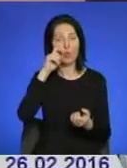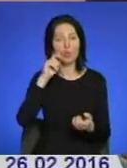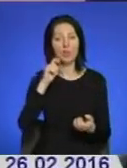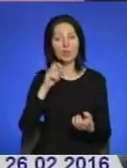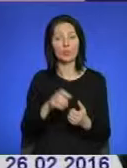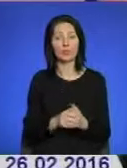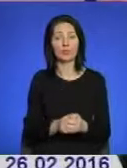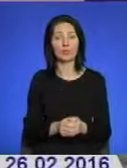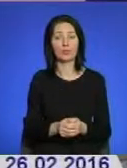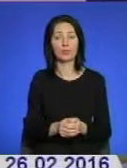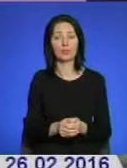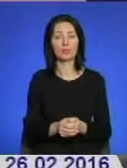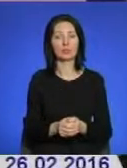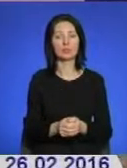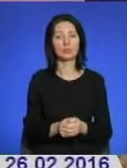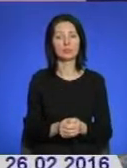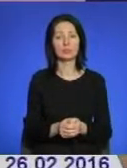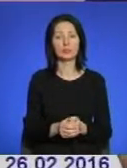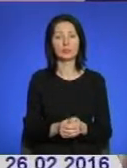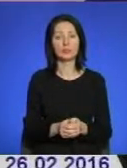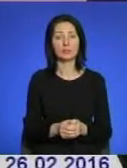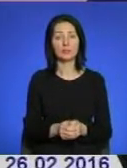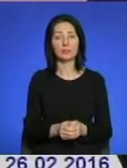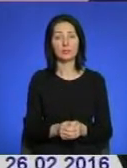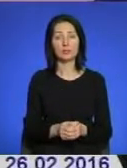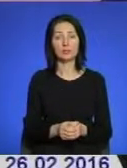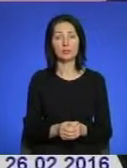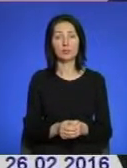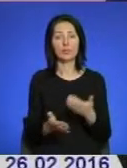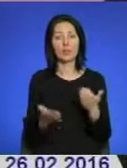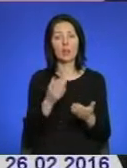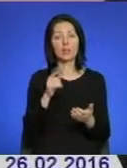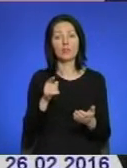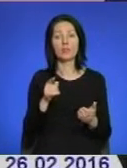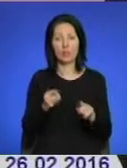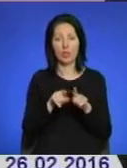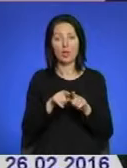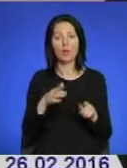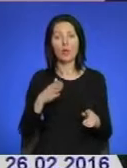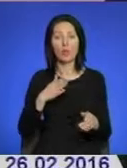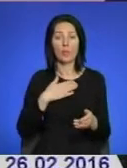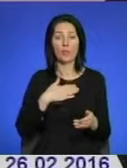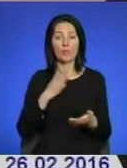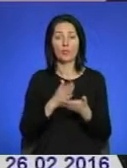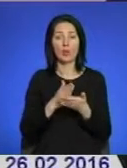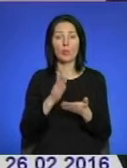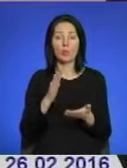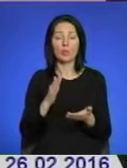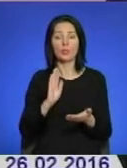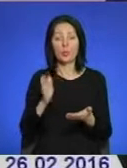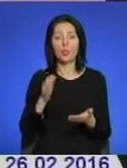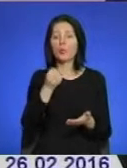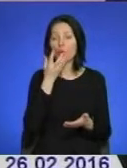should have a very good economic pragmatic relations with Russia as well. Але в той самий момент вони повинні мати дуже хороші